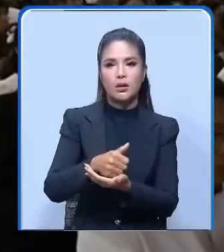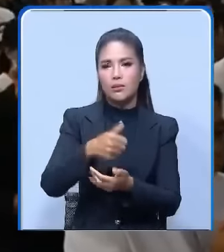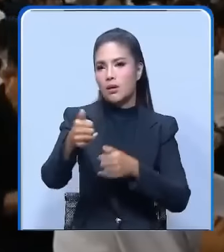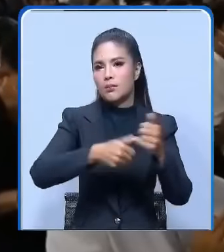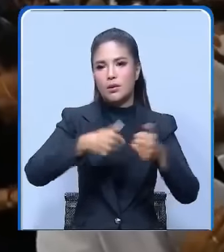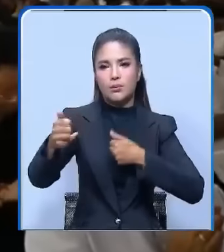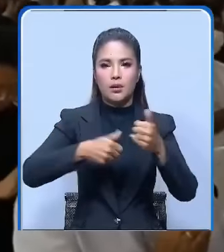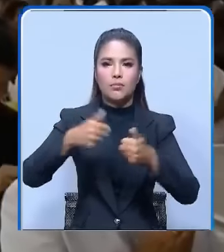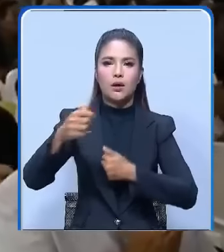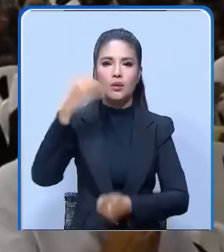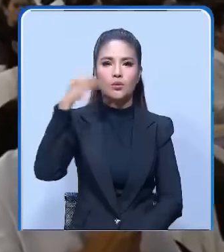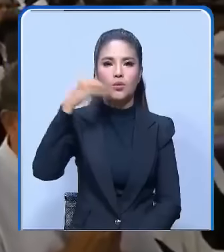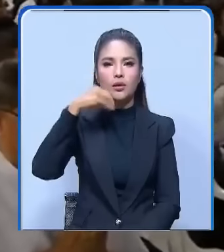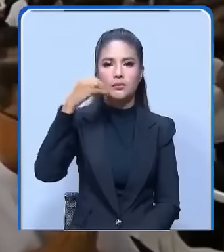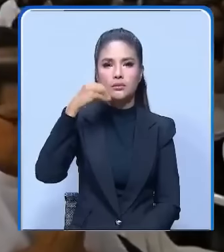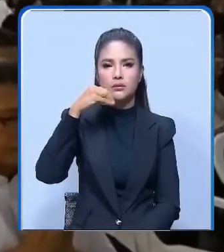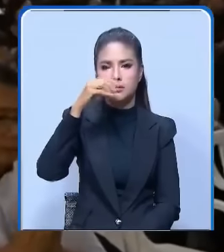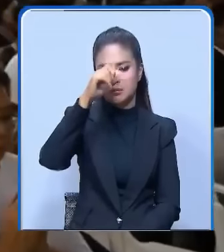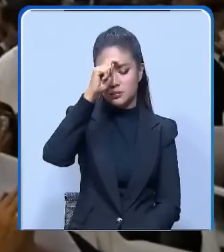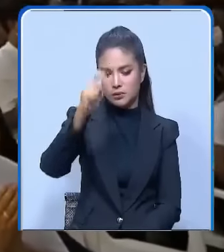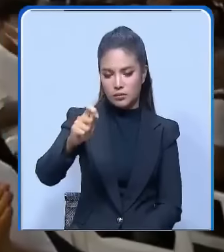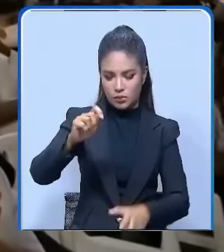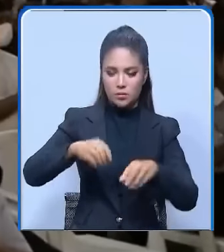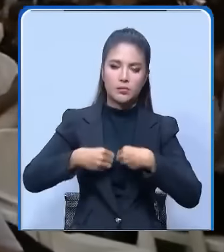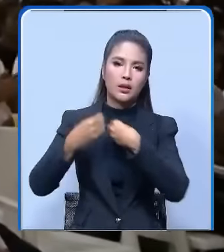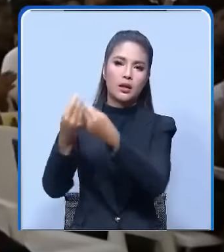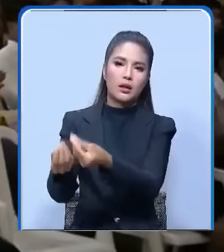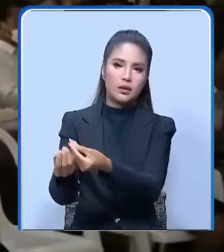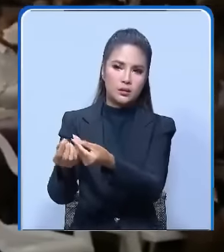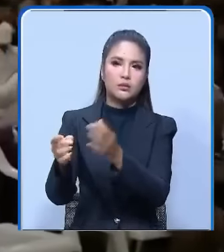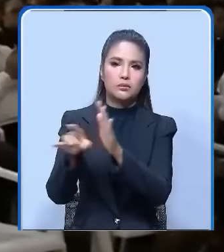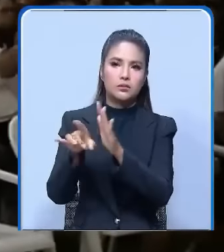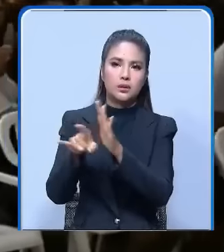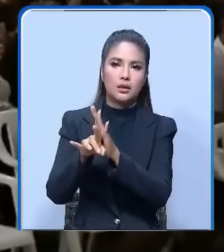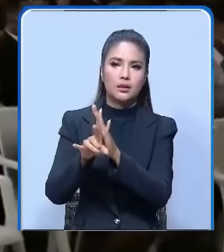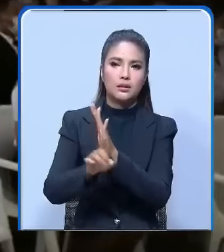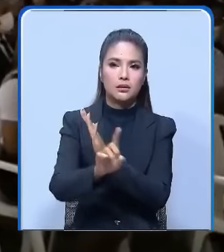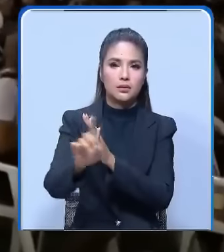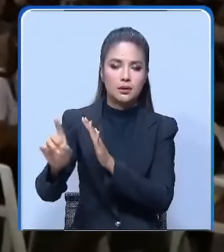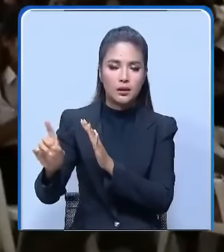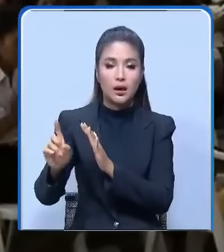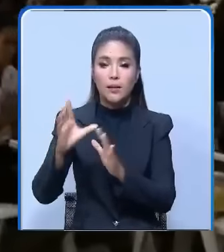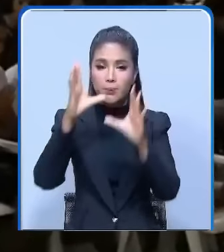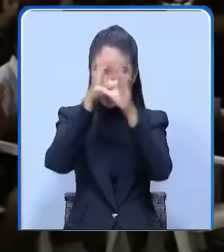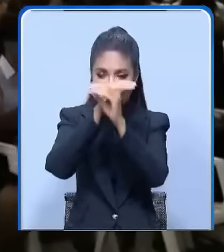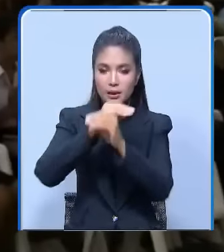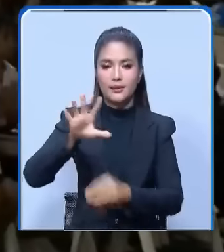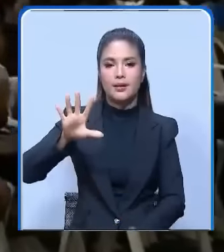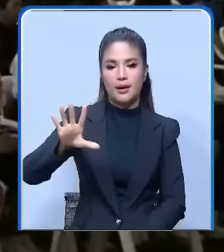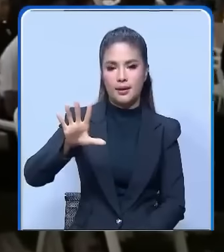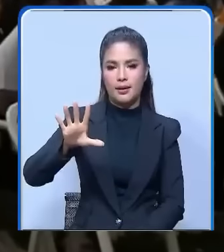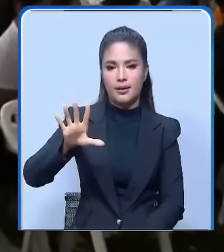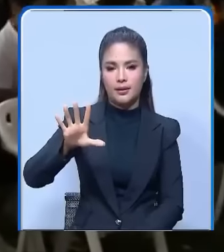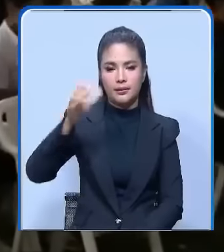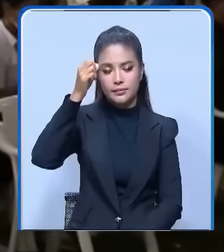ๆเพื่อเป็นการไว้อาลัยนะคะเป็นครั้งสุดท้ายสำหรับการสวดพระอภิธรรมเนี่ยจัดเป็นเวลา5คืนมีกำหนดการจั